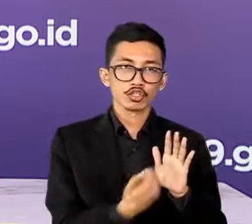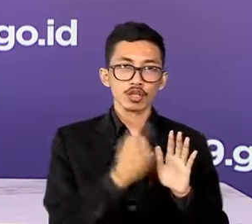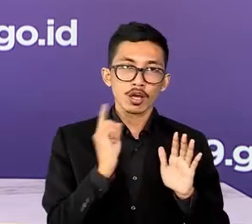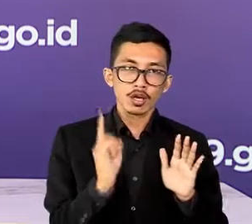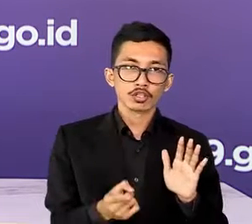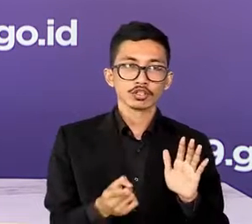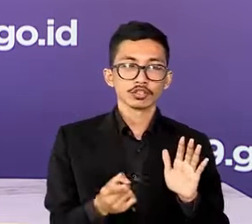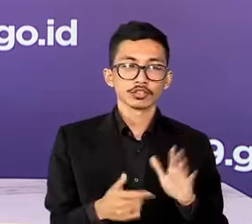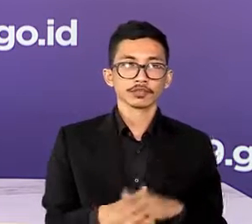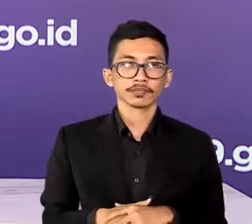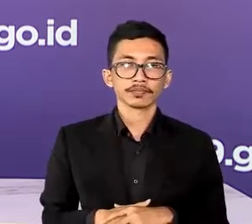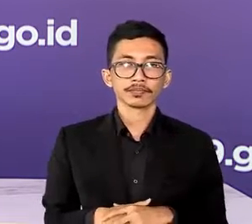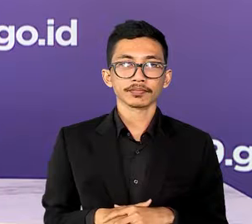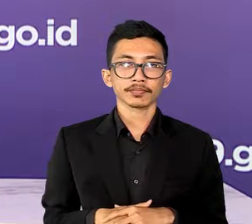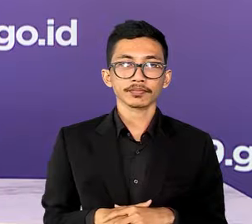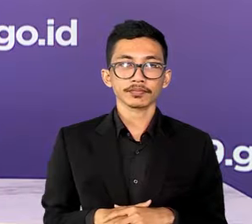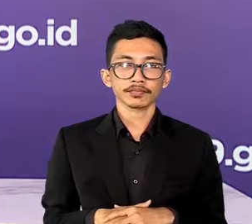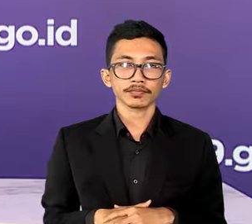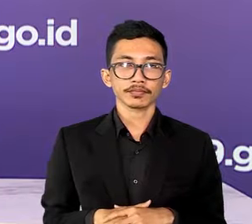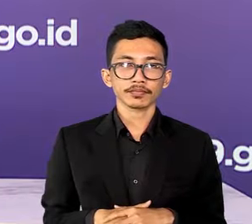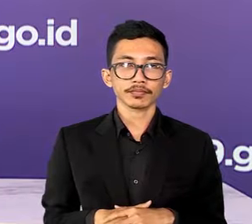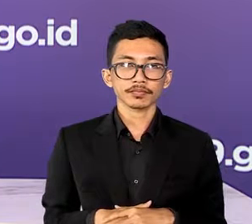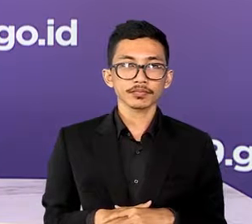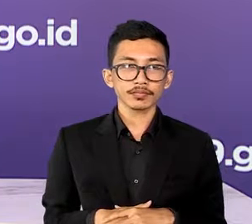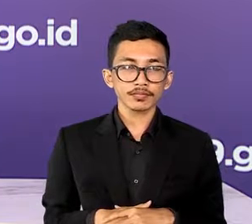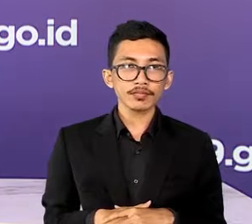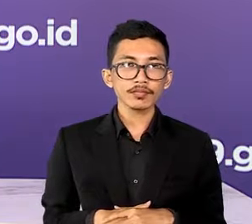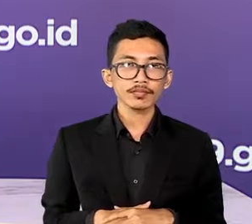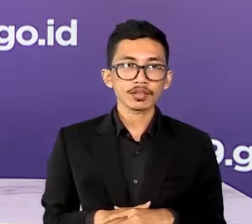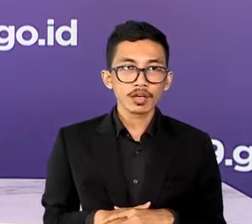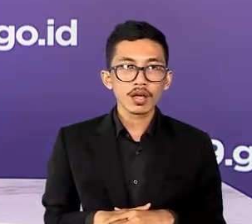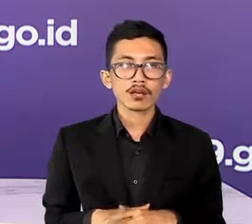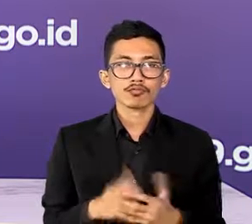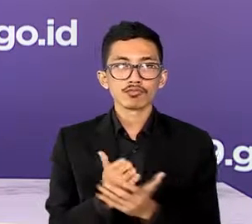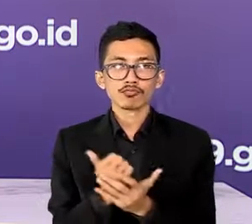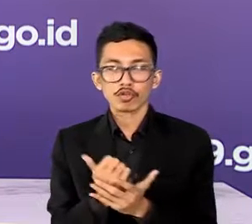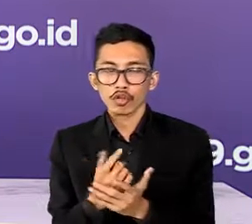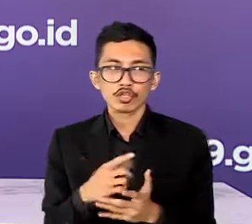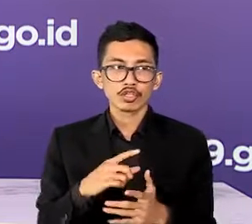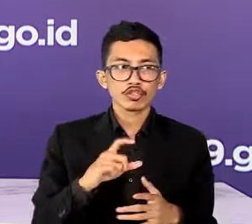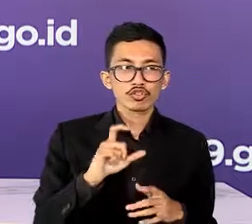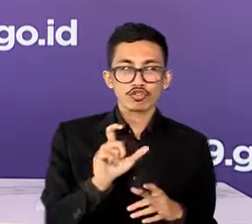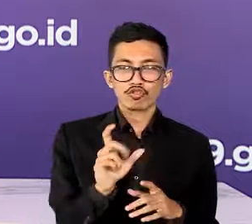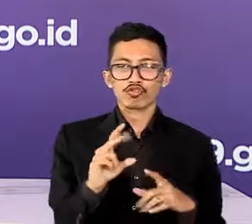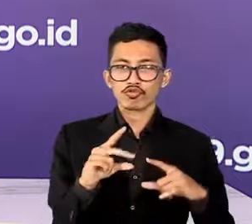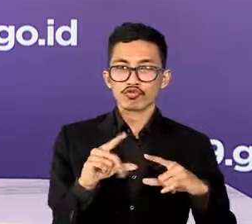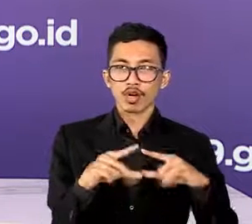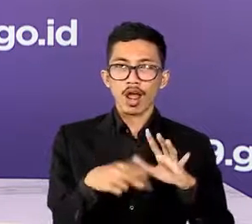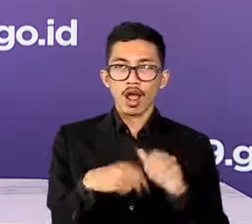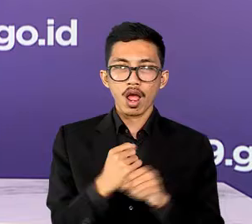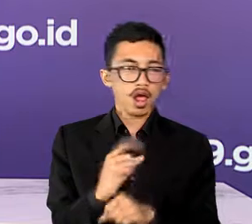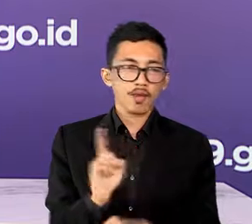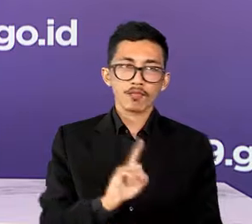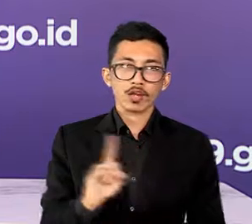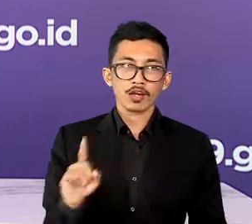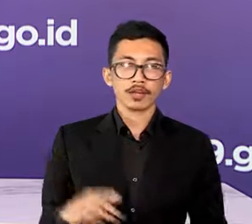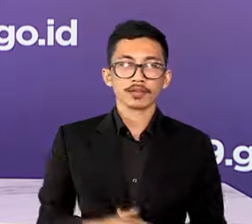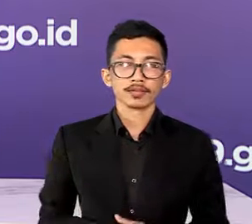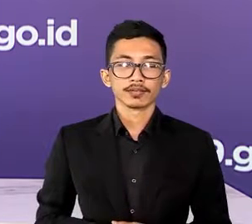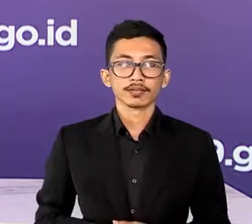dan memperlihatkan dokumen prasyarat melalui prosedur yang benar tanpa kecurangan Hai berikutnya